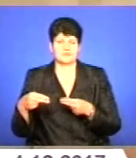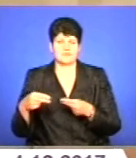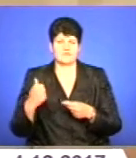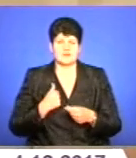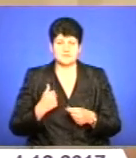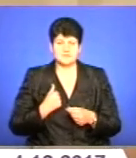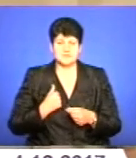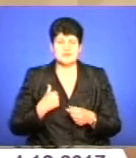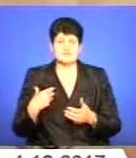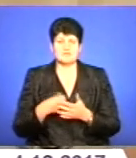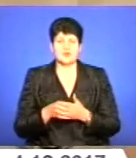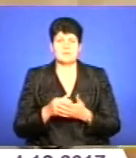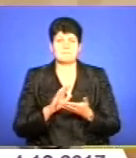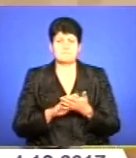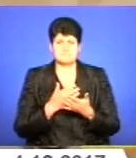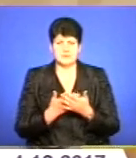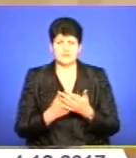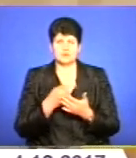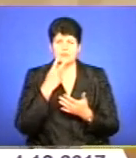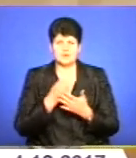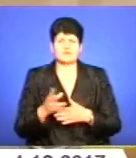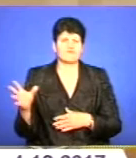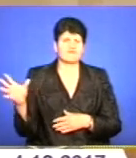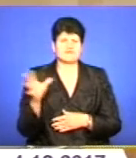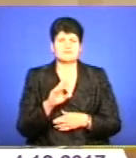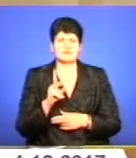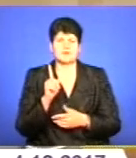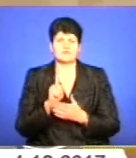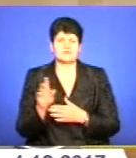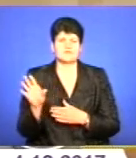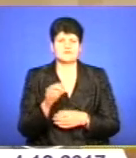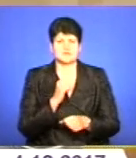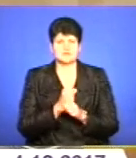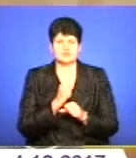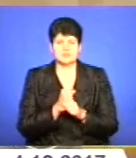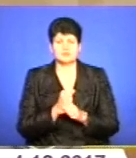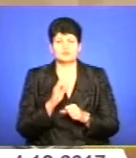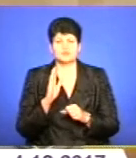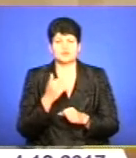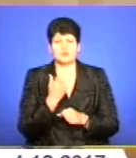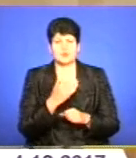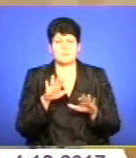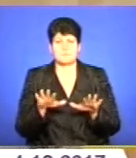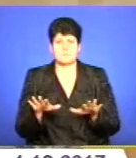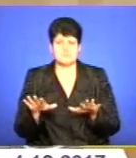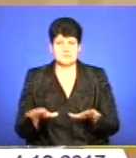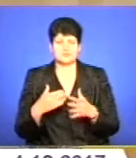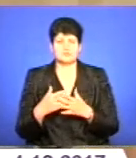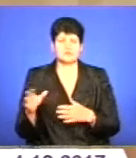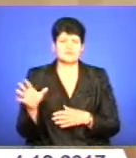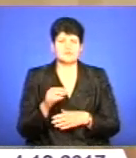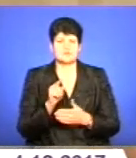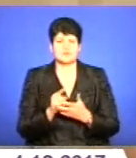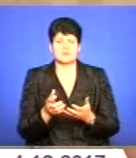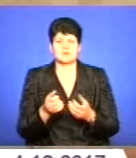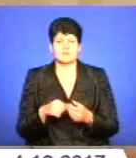прикладом він показав для всіх, як то має бути, як всі повинні вчинити, будучи на його місці. Тобто всі повинні